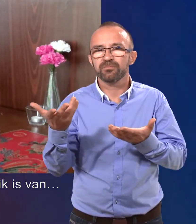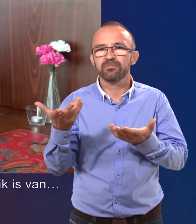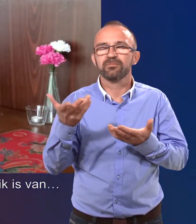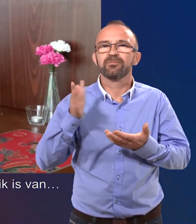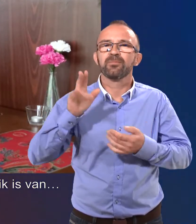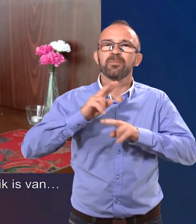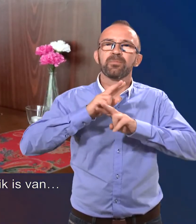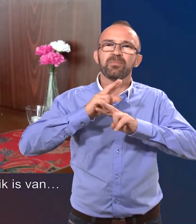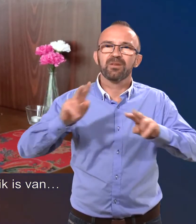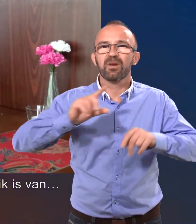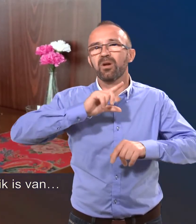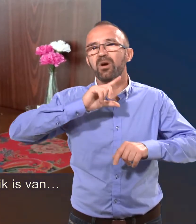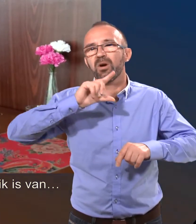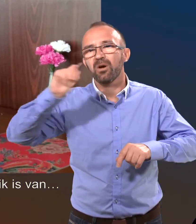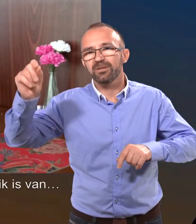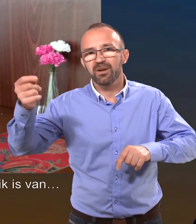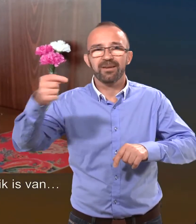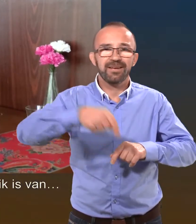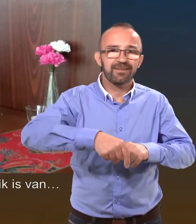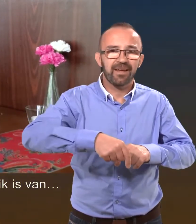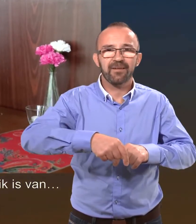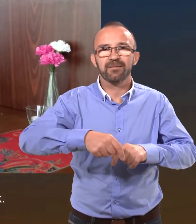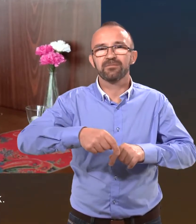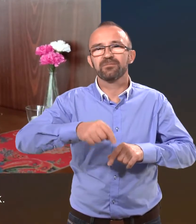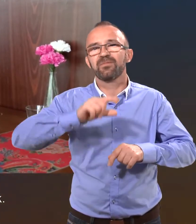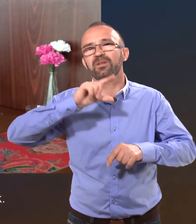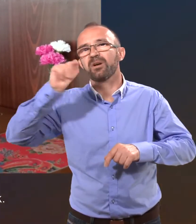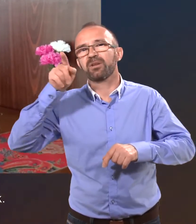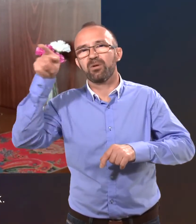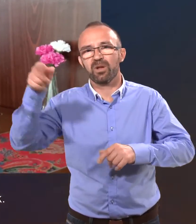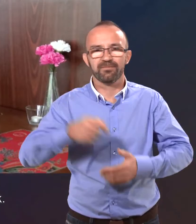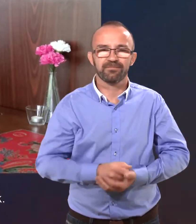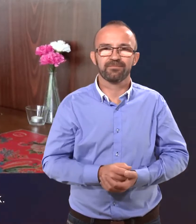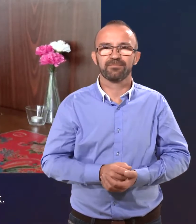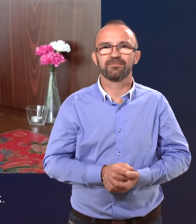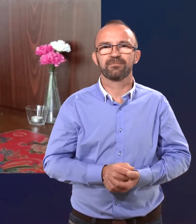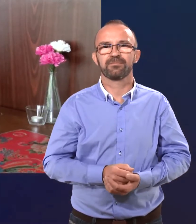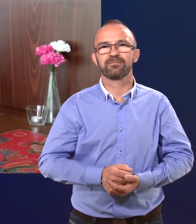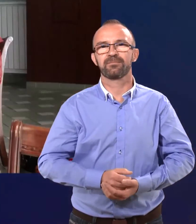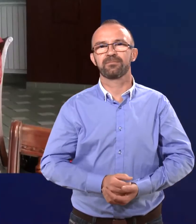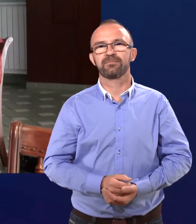otthonnal. Nekik is olyan hazamennek úgy ide, de akkor azt mondják, hazamegyünk.